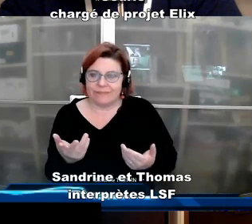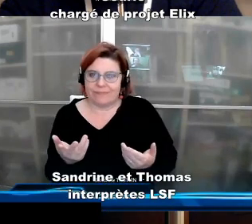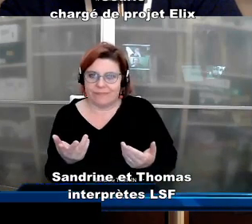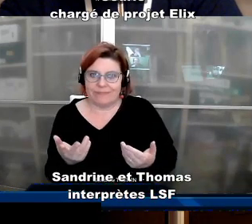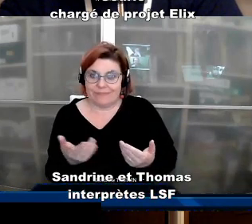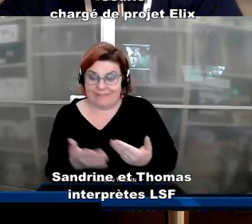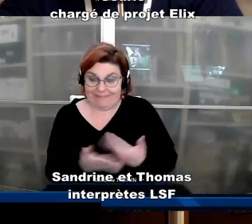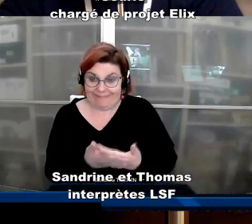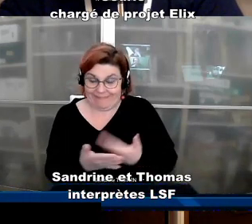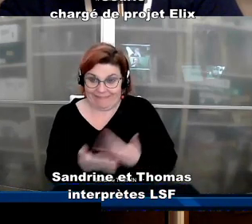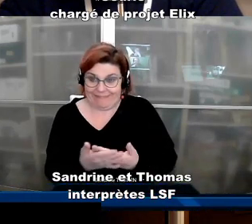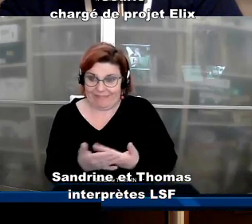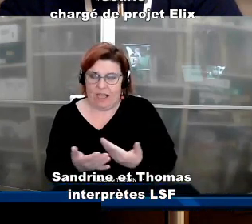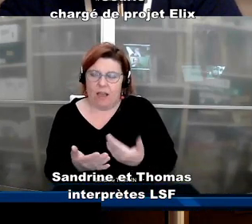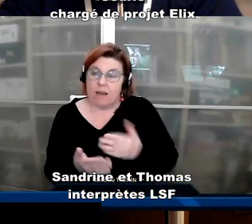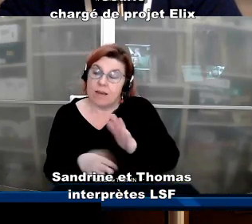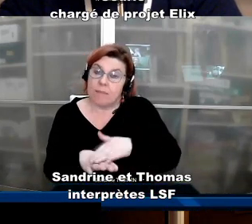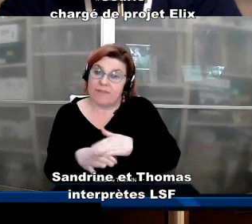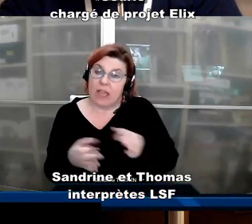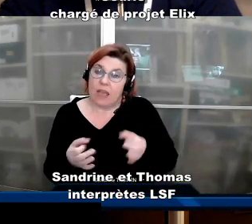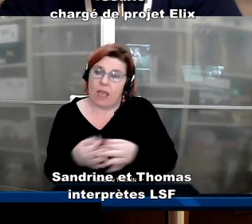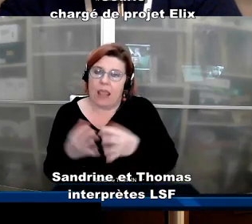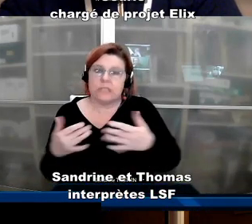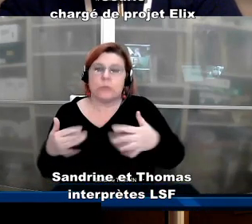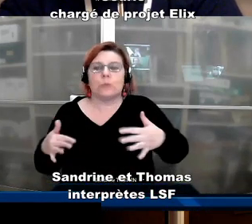Et c'est vrai que Elix, c'est coûteux. Hein. Enfin,